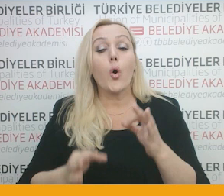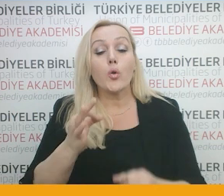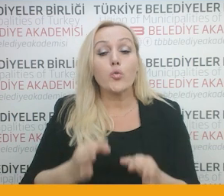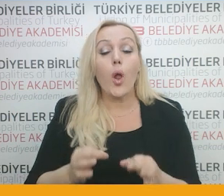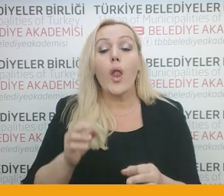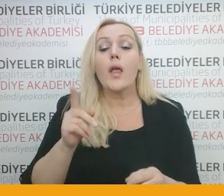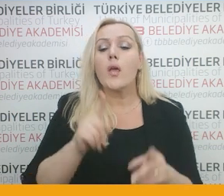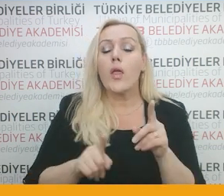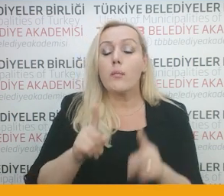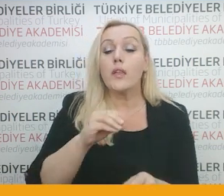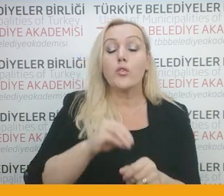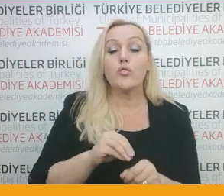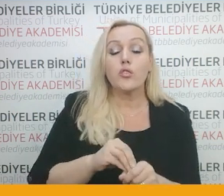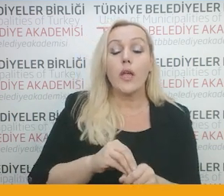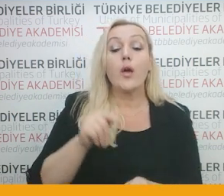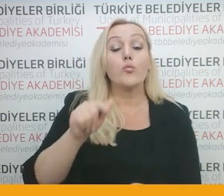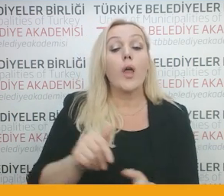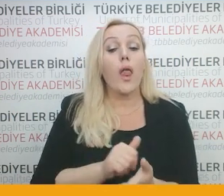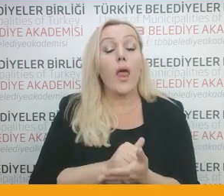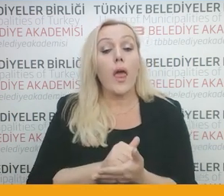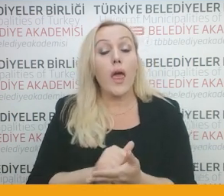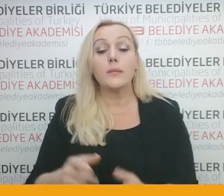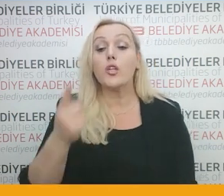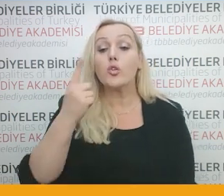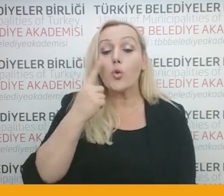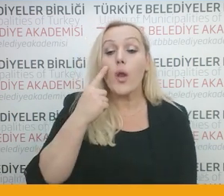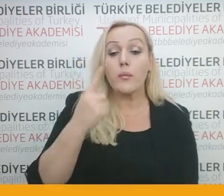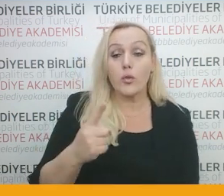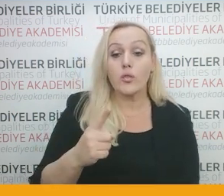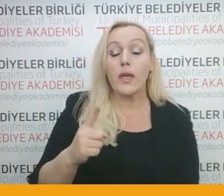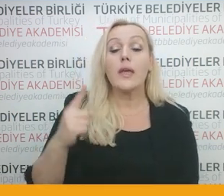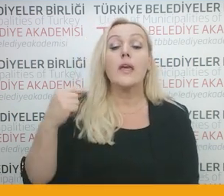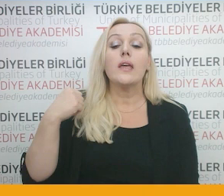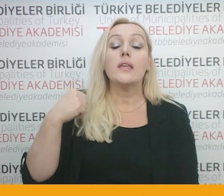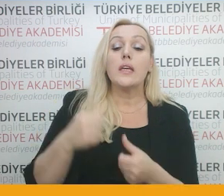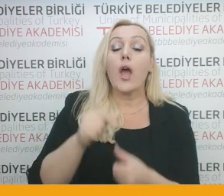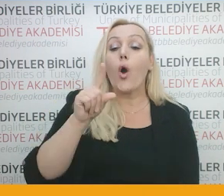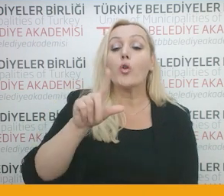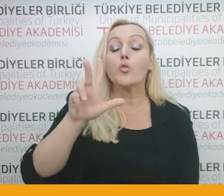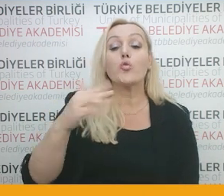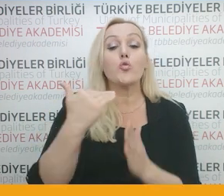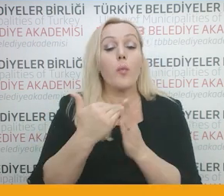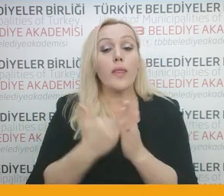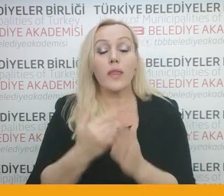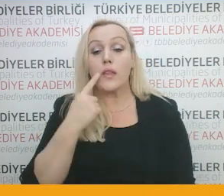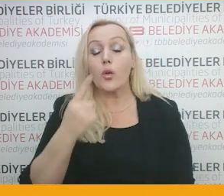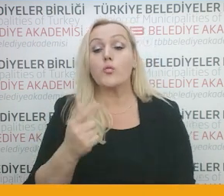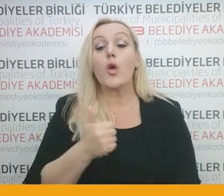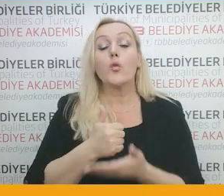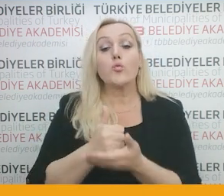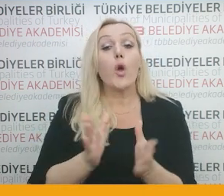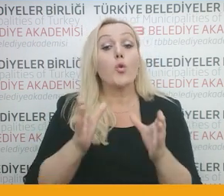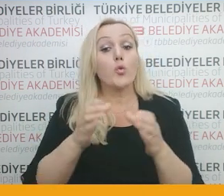tüm bütçe ilkelerini bu şekilde görebiliyoruz. Yine 13. maddede geçen bir ifade. Bütçeler